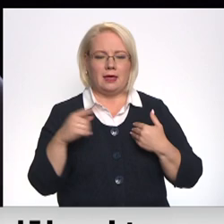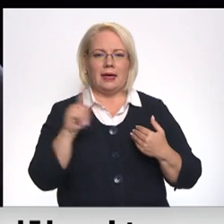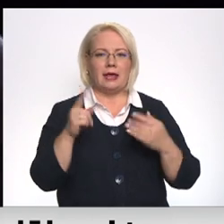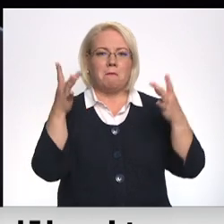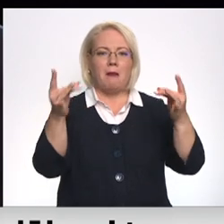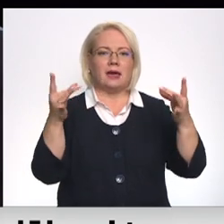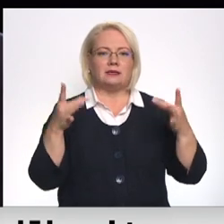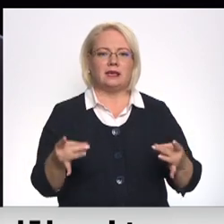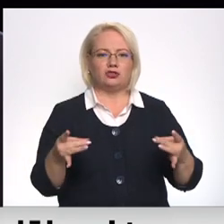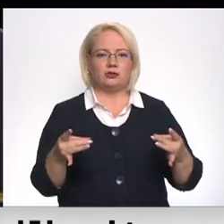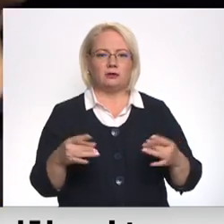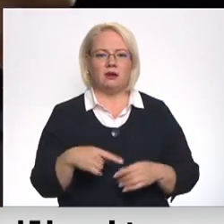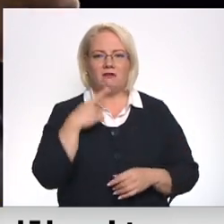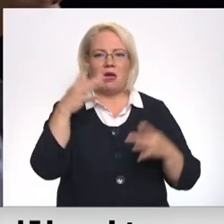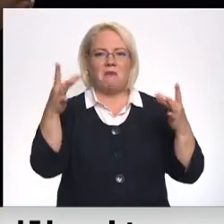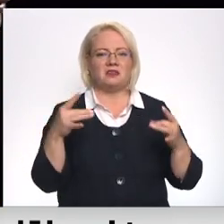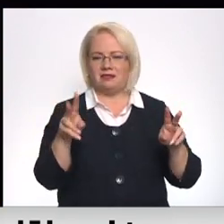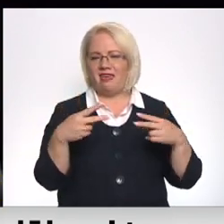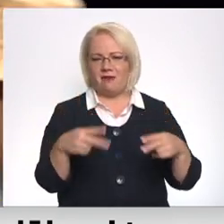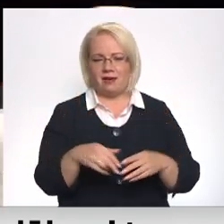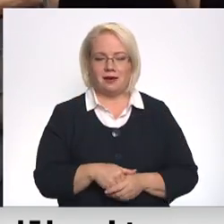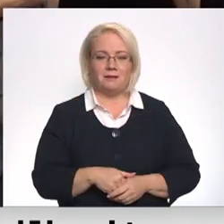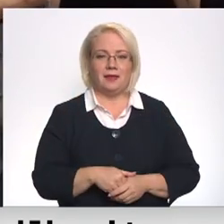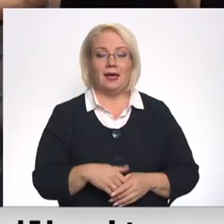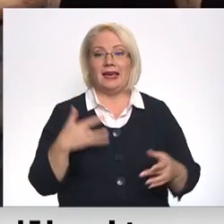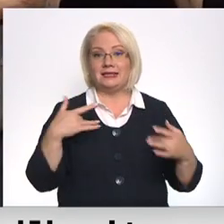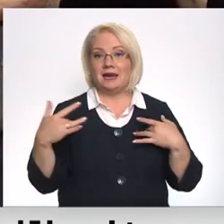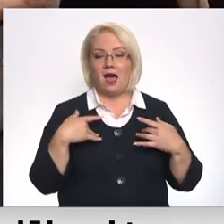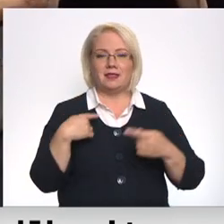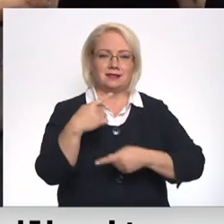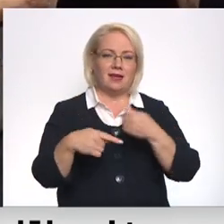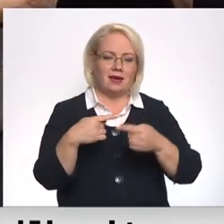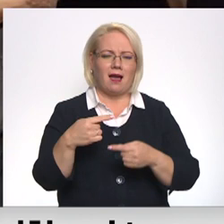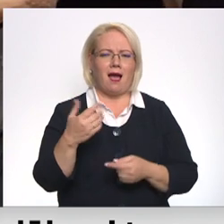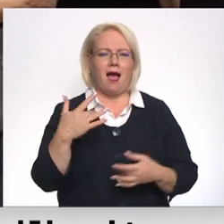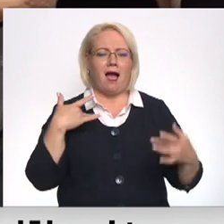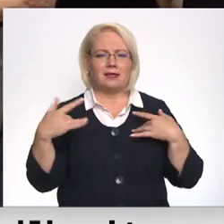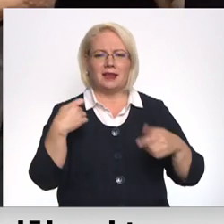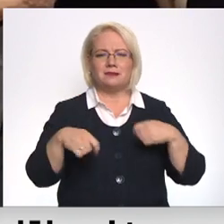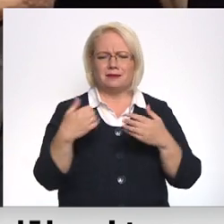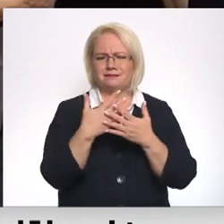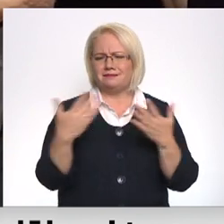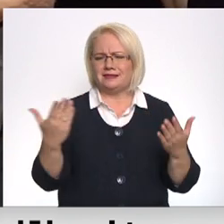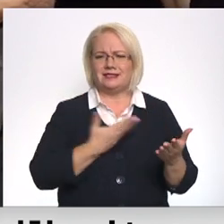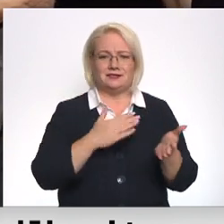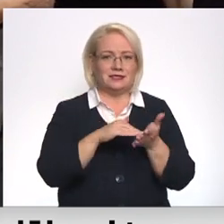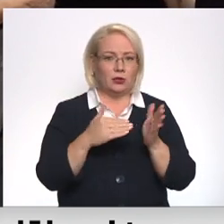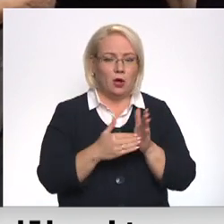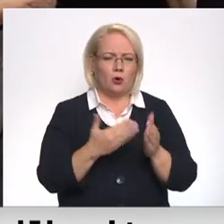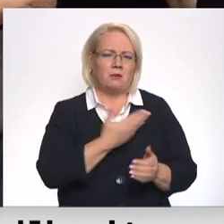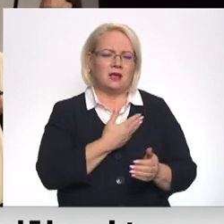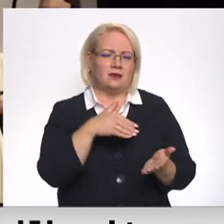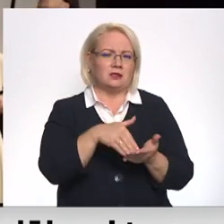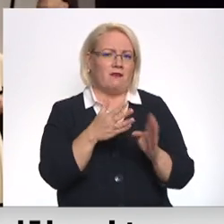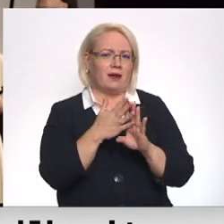maziņš. Maziņš nevajag. Izrādes gaitā aktieri izspēlē dažādas dzīves situācijas, kuras cilvēki piedzīvo stāvot